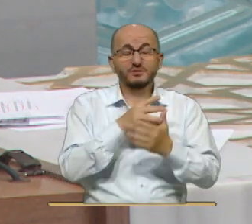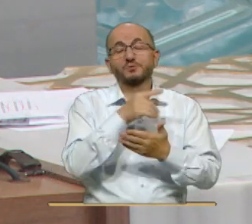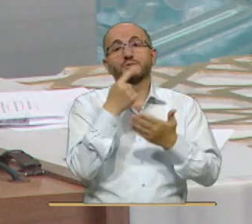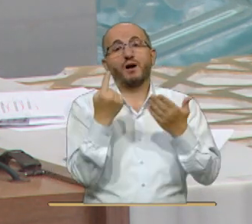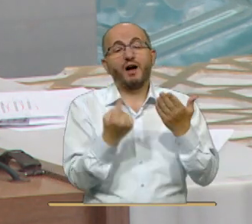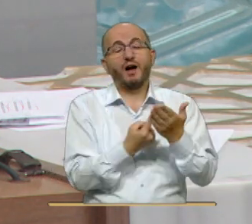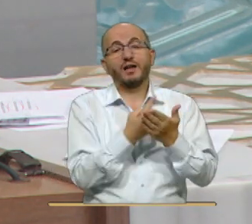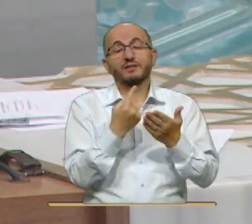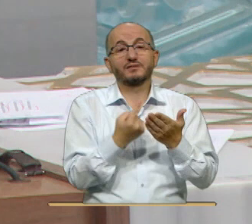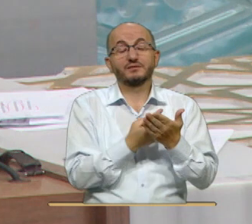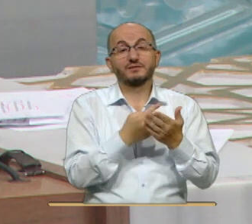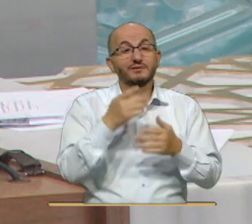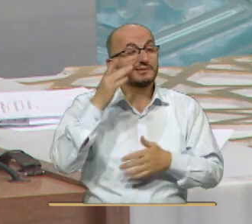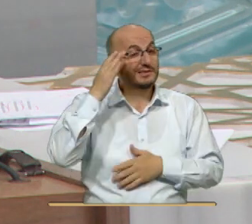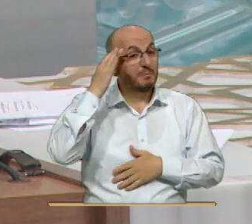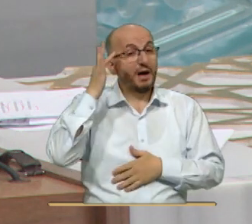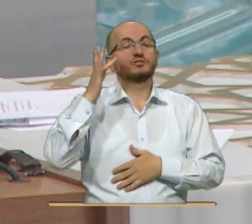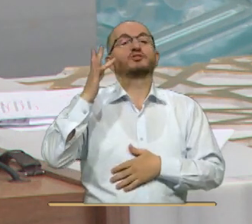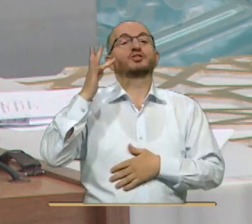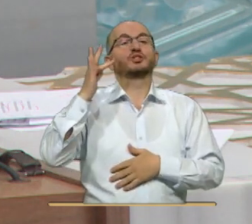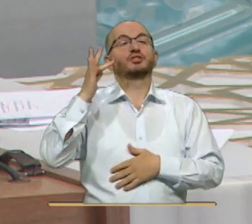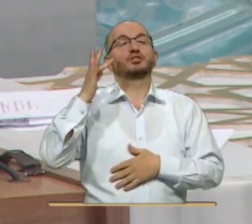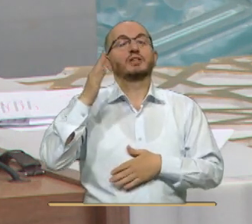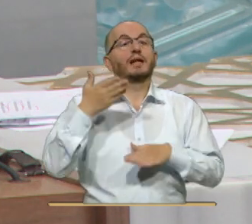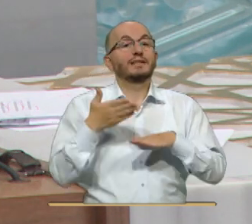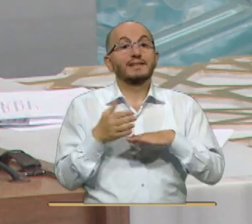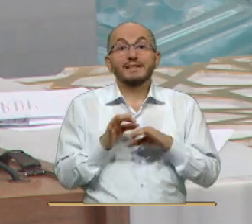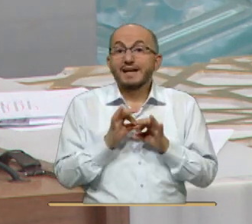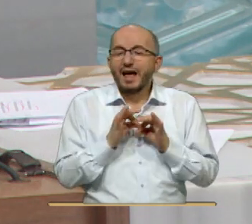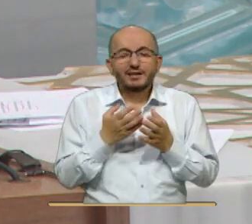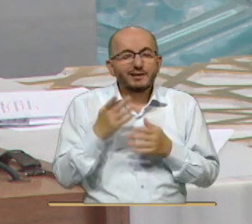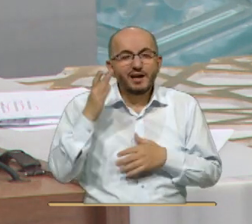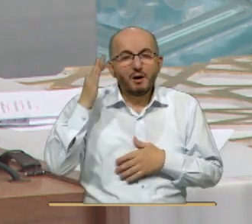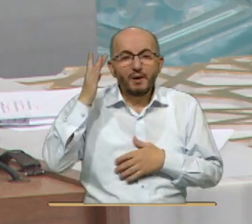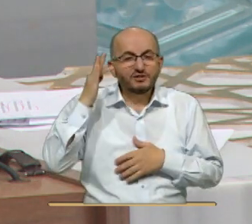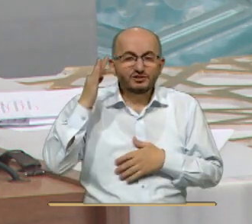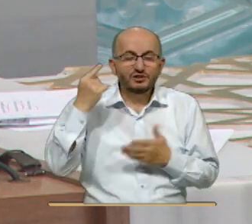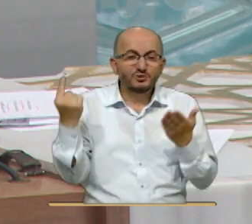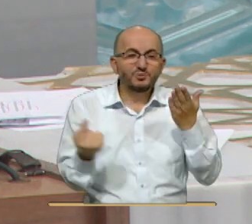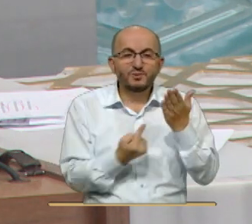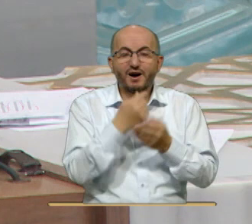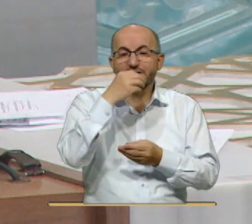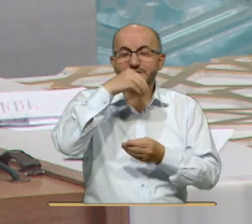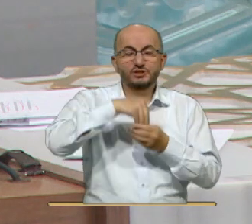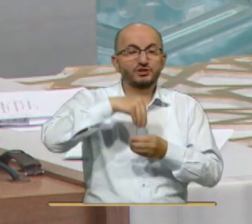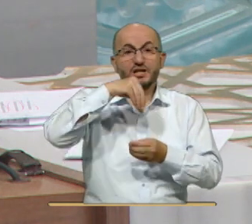Kur'an'a gene de yabancıyız. Neyine yabancıyız? Kur'an'ın içeriğine,